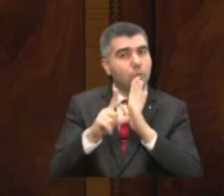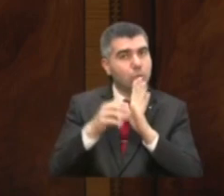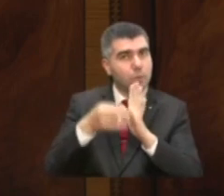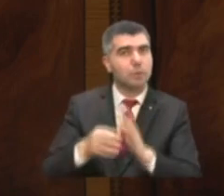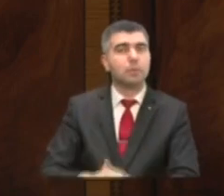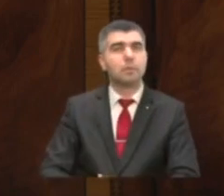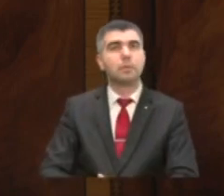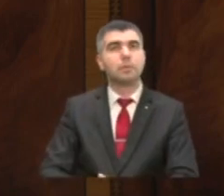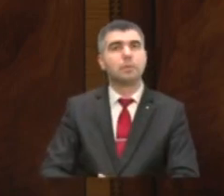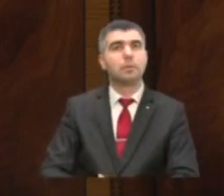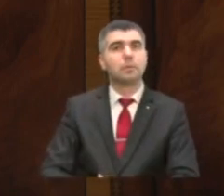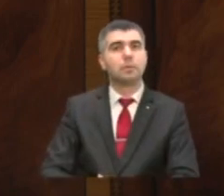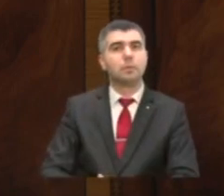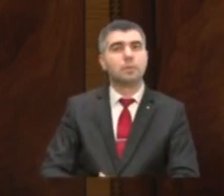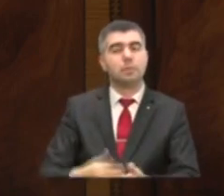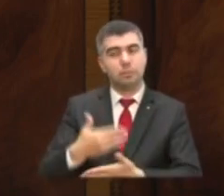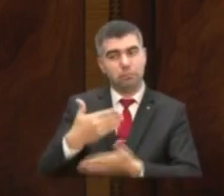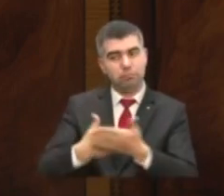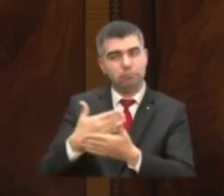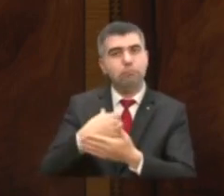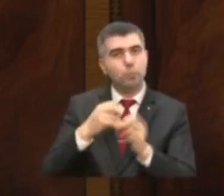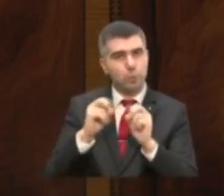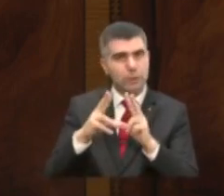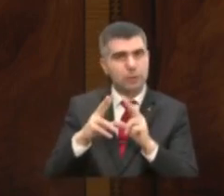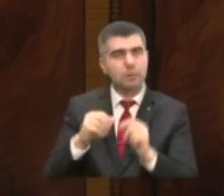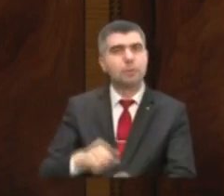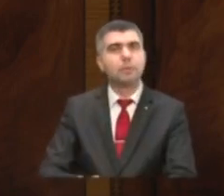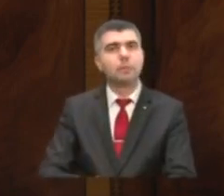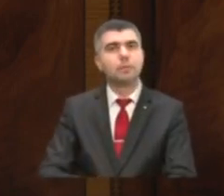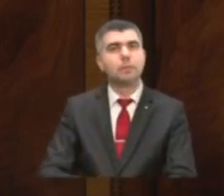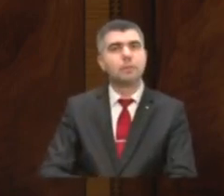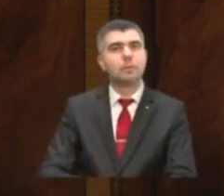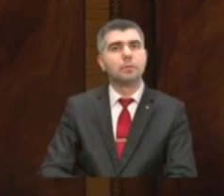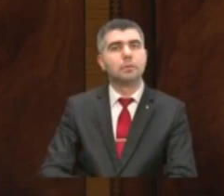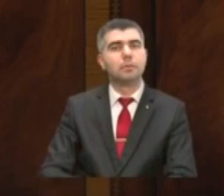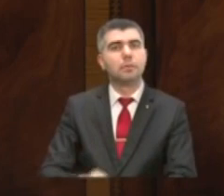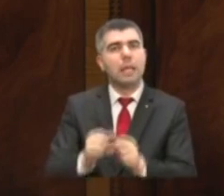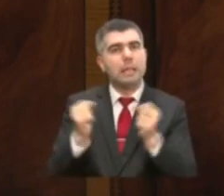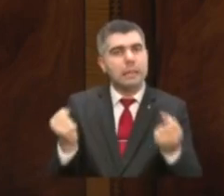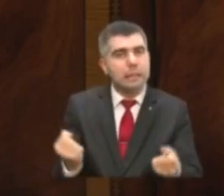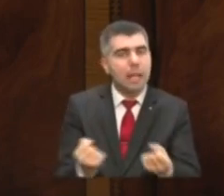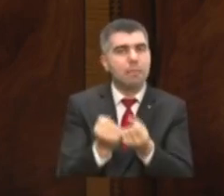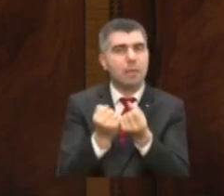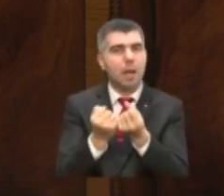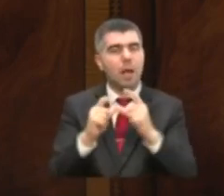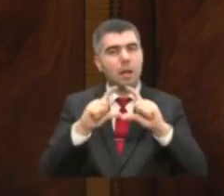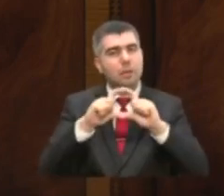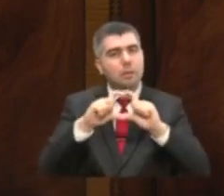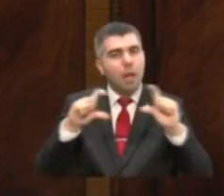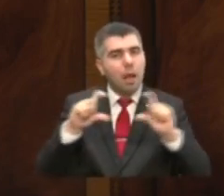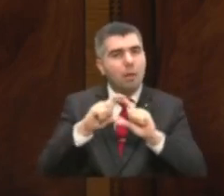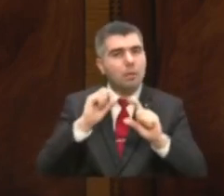وبالمناسبة أنا أوافق السيدات والسادة النواب على أنه التنمية والديمقراطية